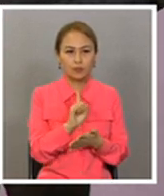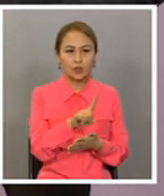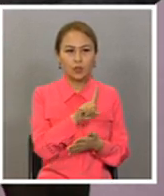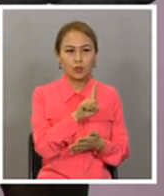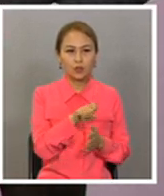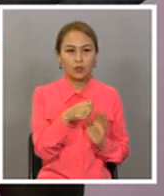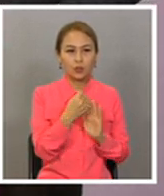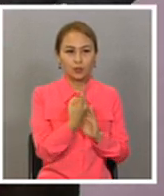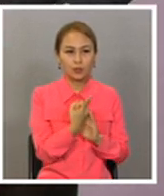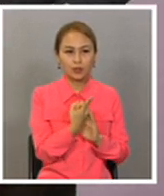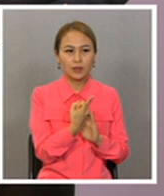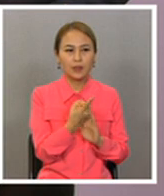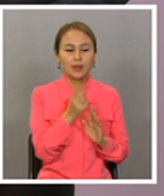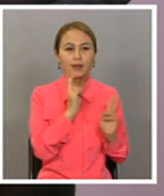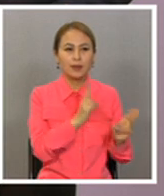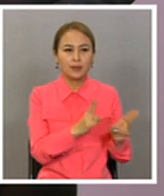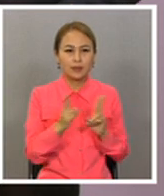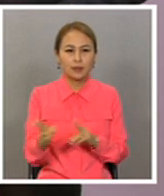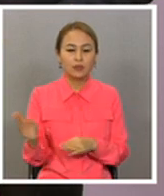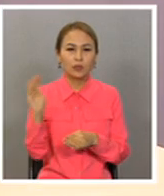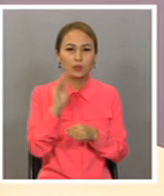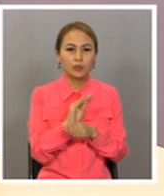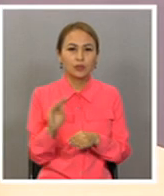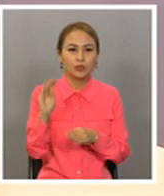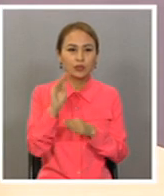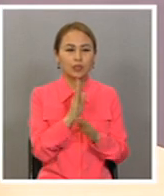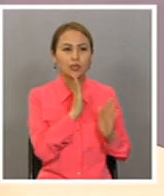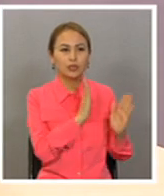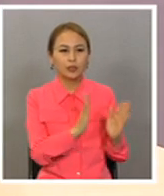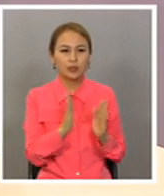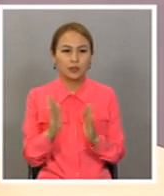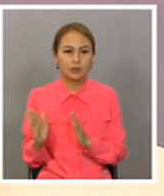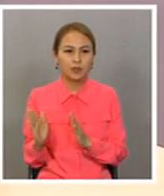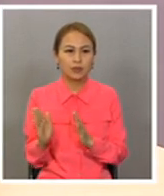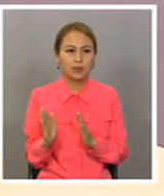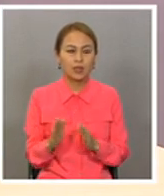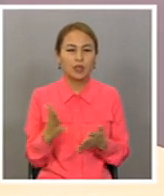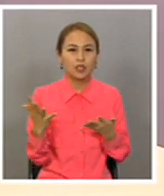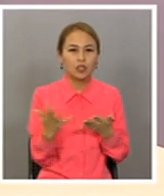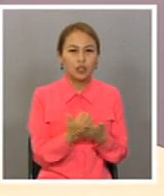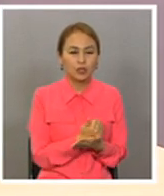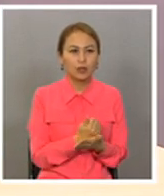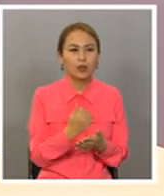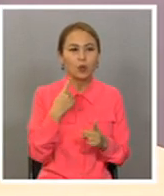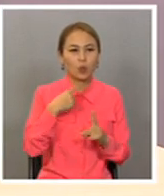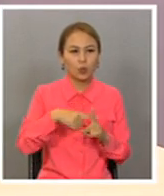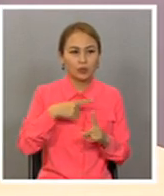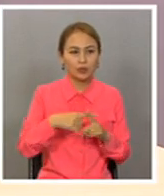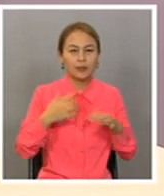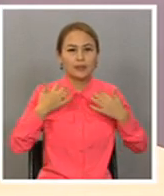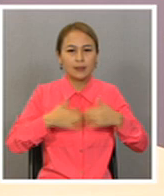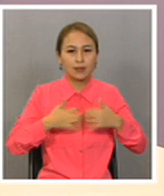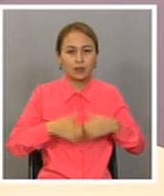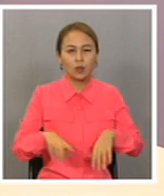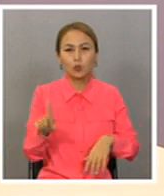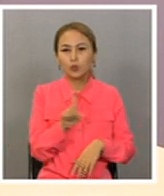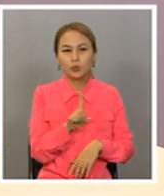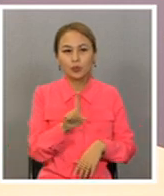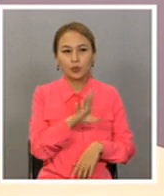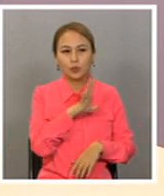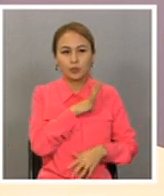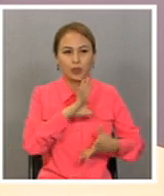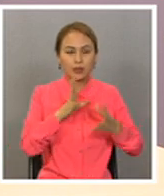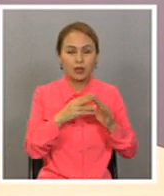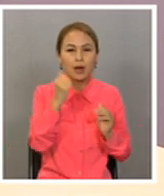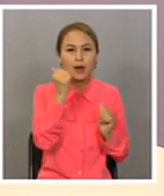111-ді разрядты қосылғыштарға жіктейміз. Шыққан қосындыны санға көбейту үшін қосылғыштардың